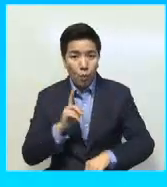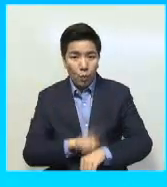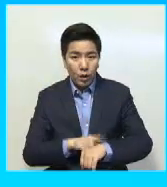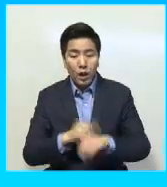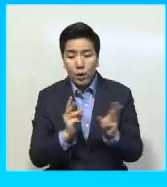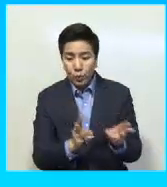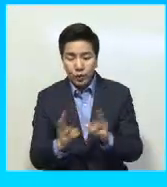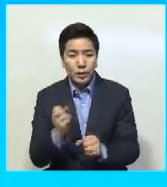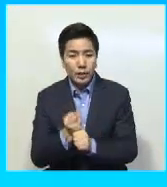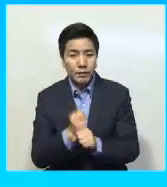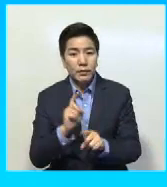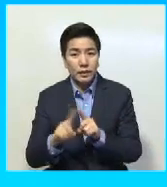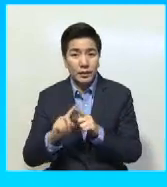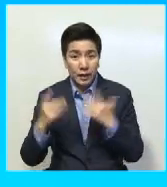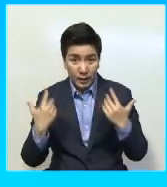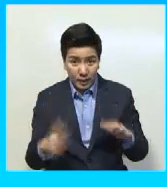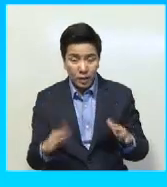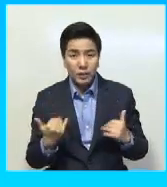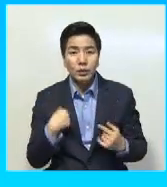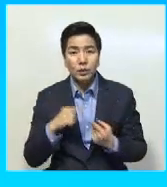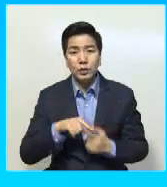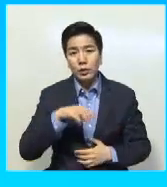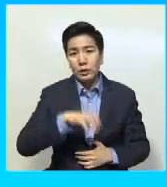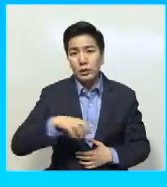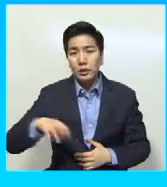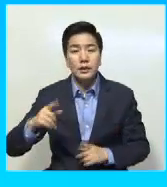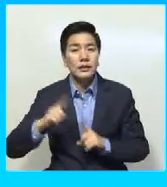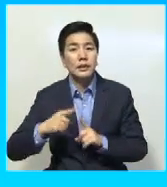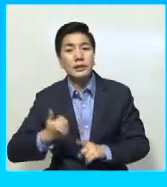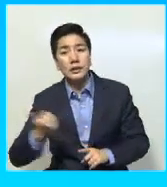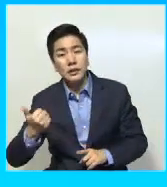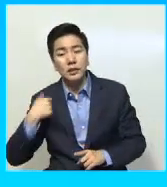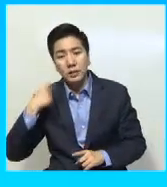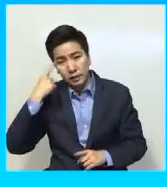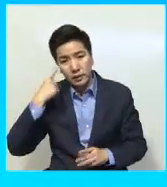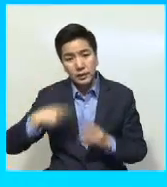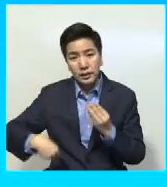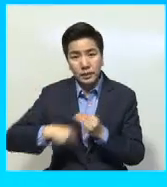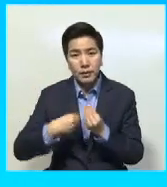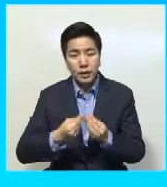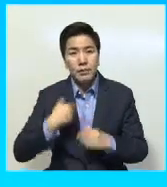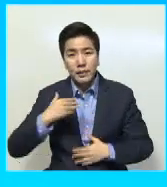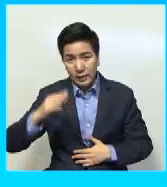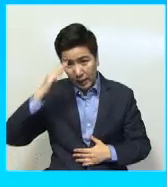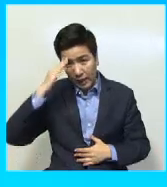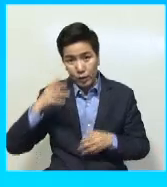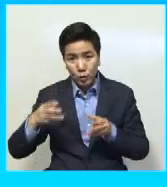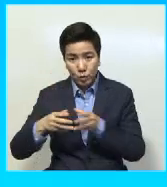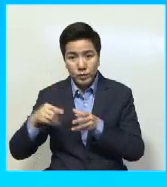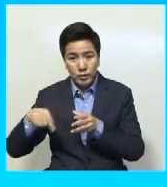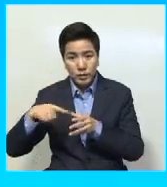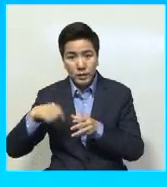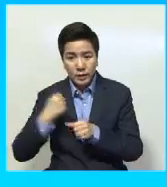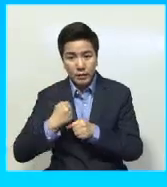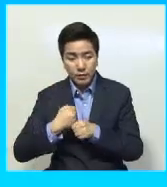ตรการที่ทำสำหรับทางหน่วยงานอื่นตอนนี้ที่มาเสริมก็มีทหารพัฒนาติด